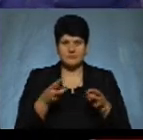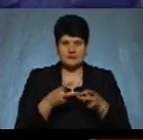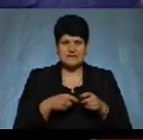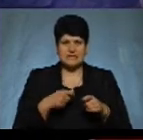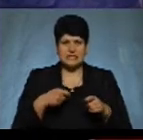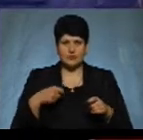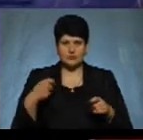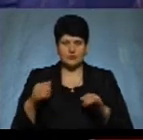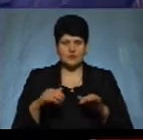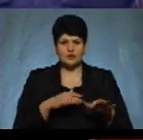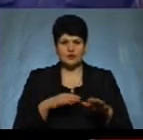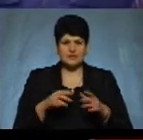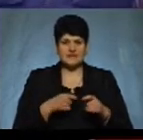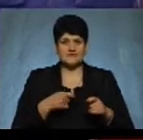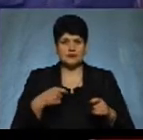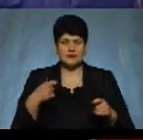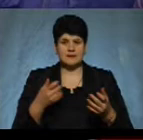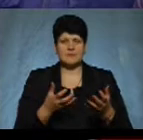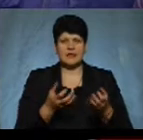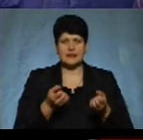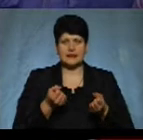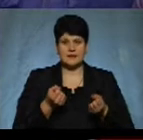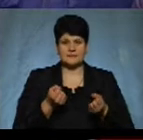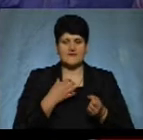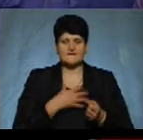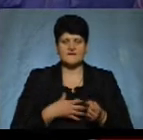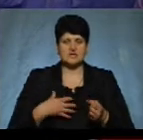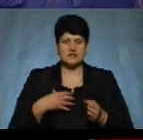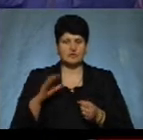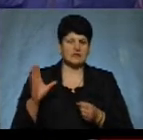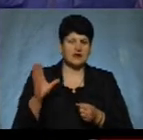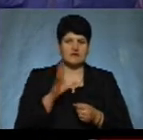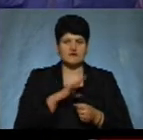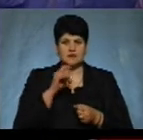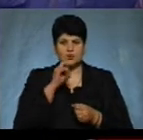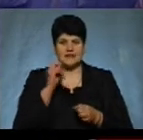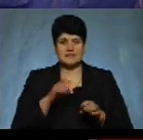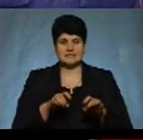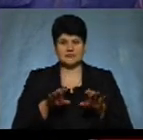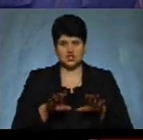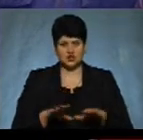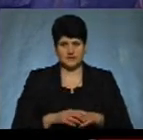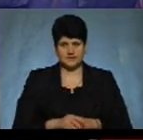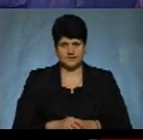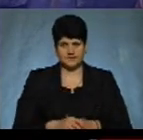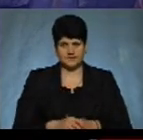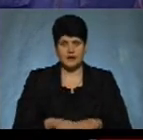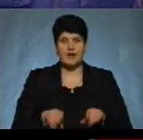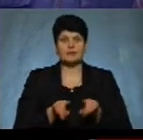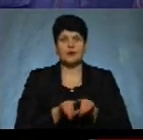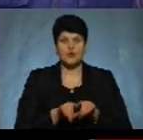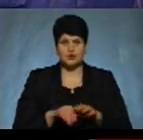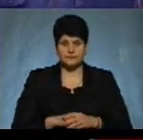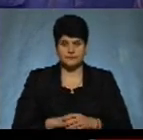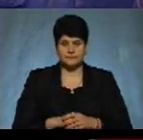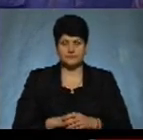затягнути процес та відтермінувати прийняття важливого для всіх українців рішення. А також